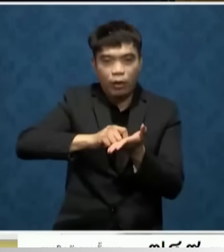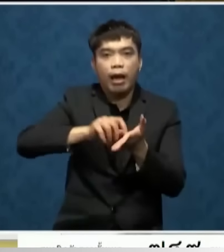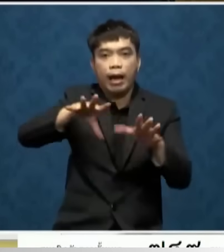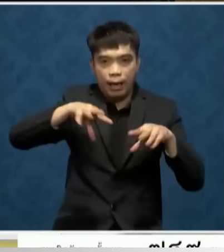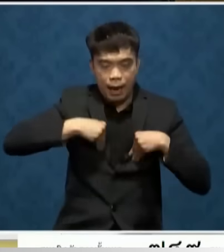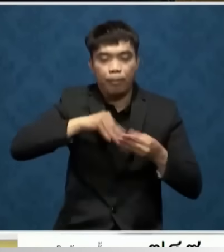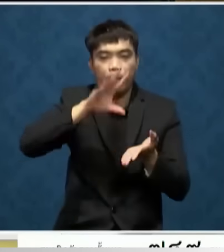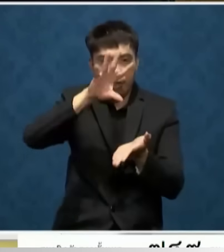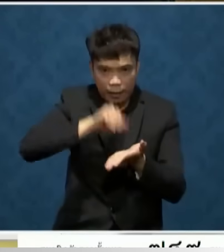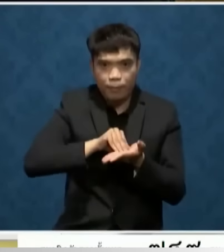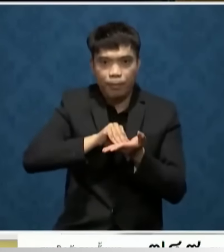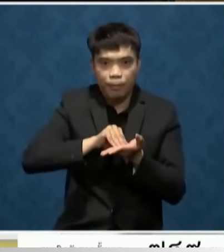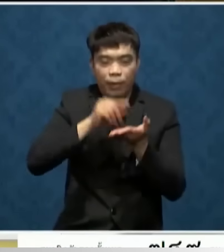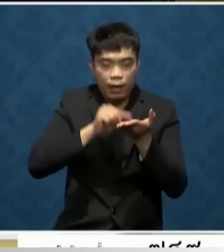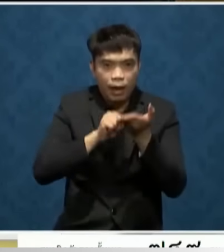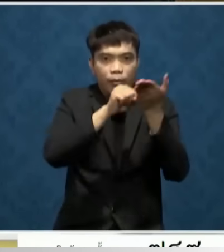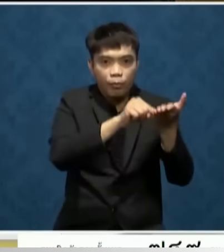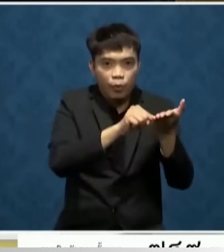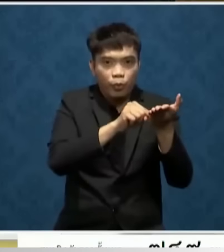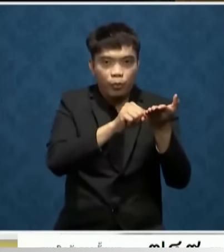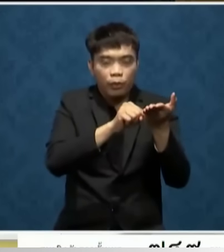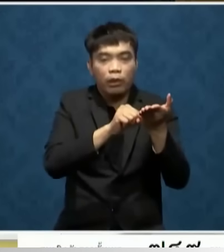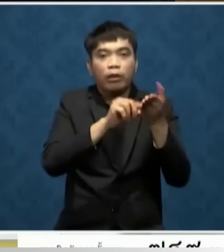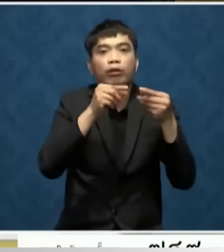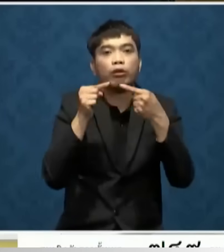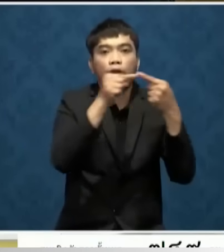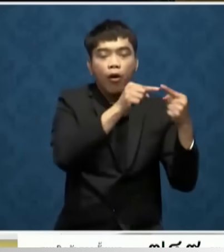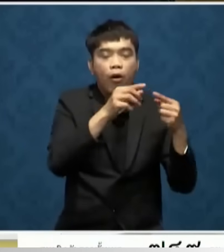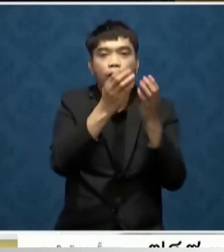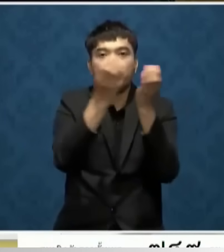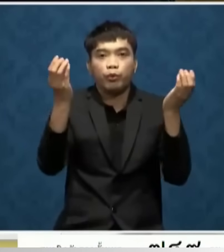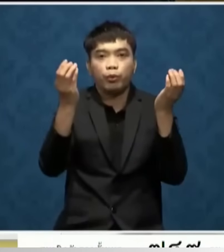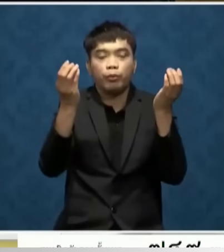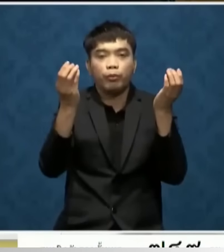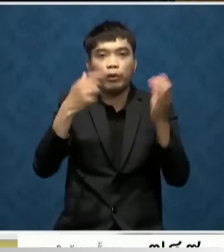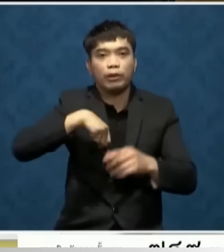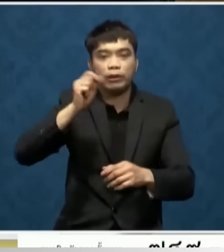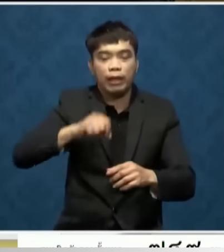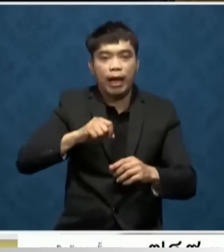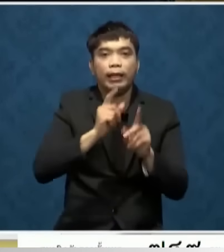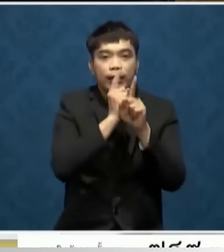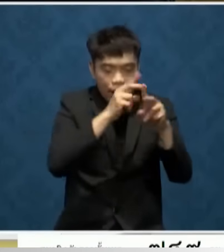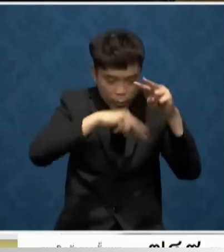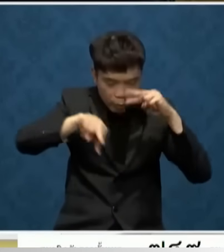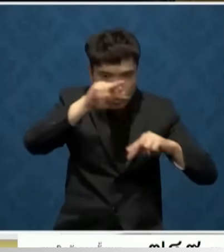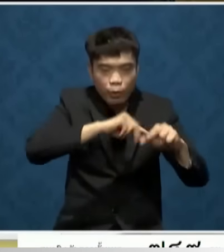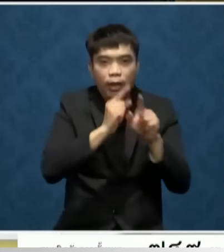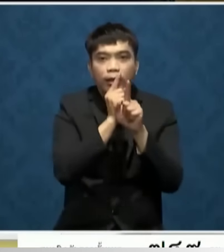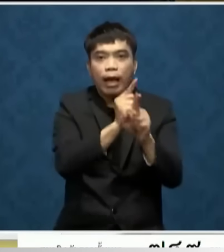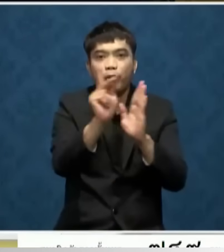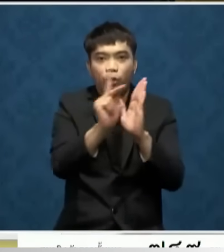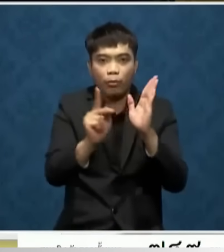างธุรการแล้วและจะได้เสนอคำร้องดังกล่าวต่อศาลรัฐธรรมนูญเพื่อพิจารณาตามพระราชบัญญัติประกอบรัฐธรรมนูญด้วย